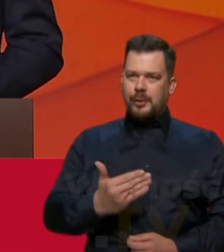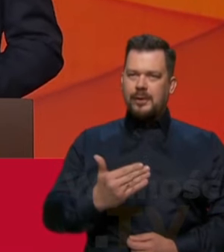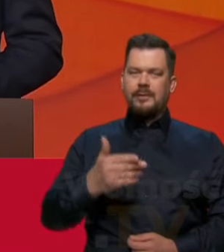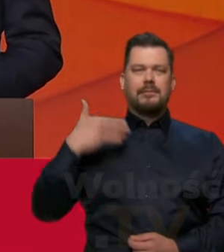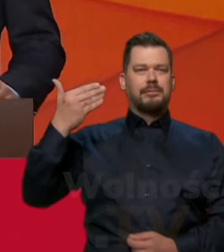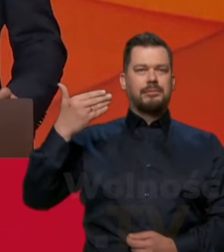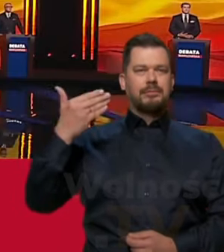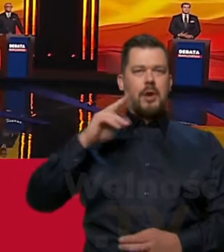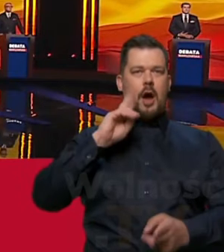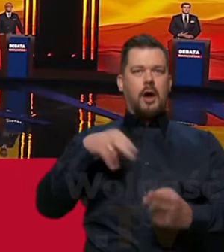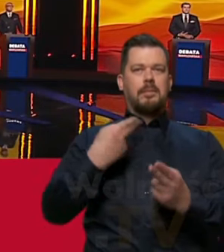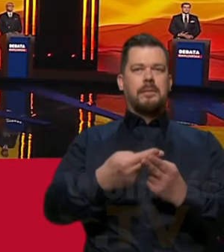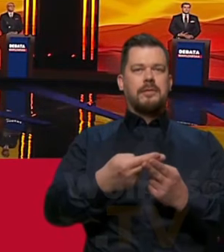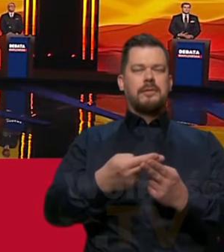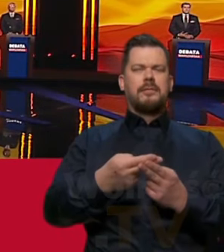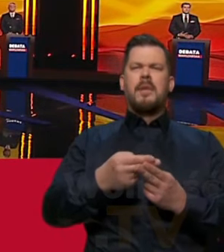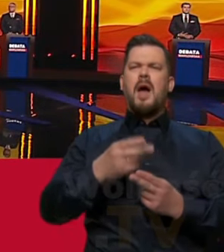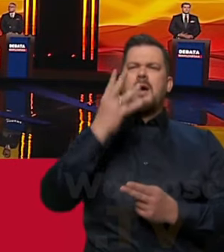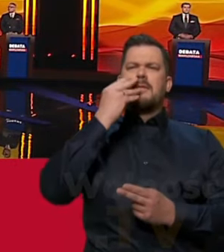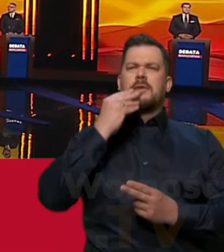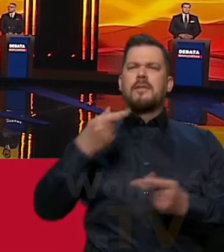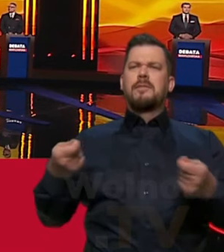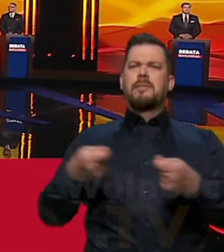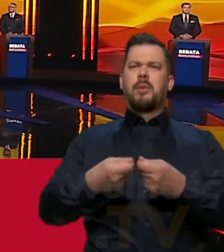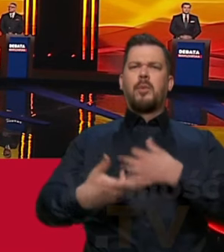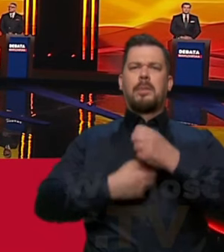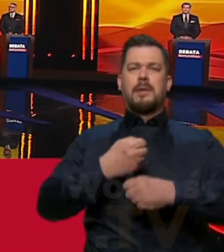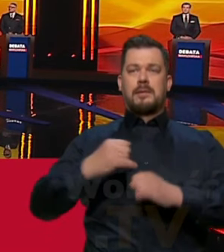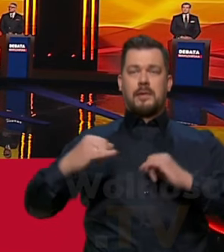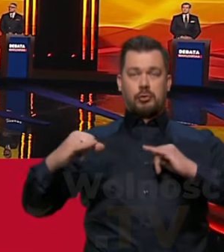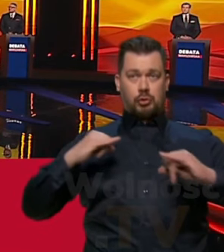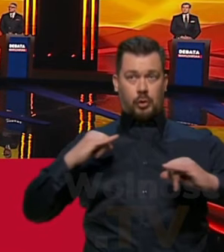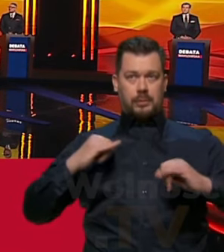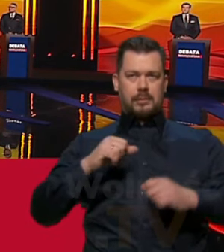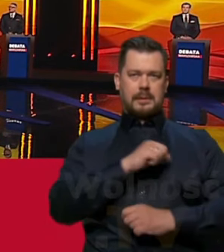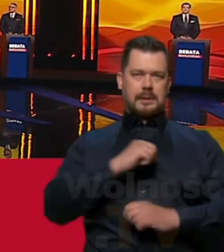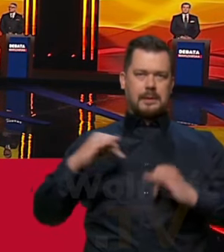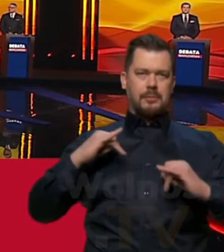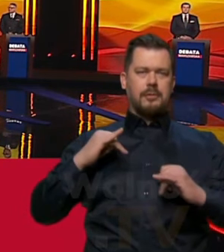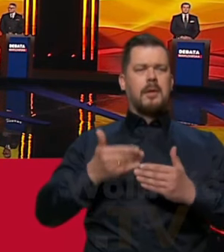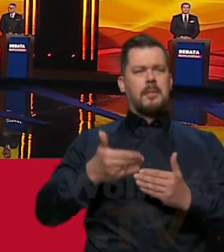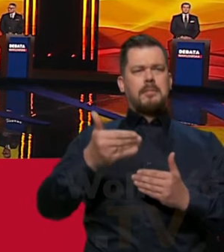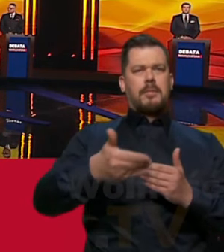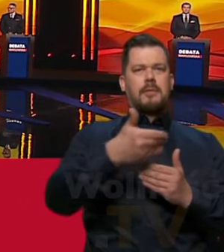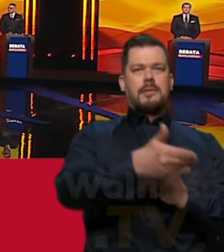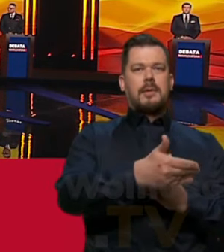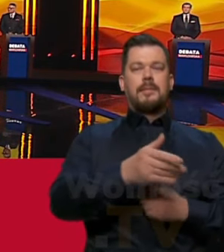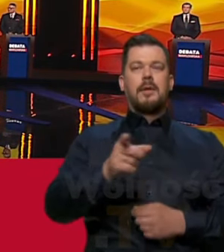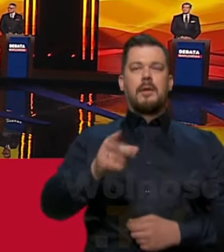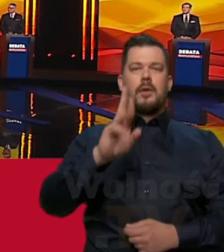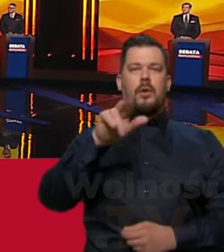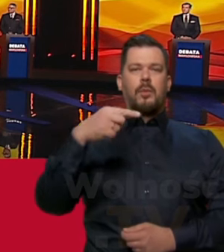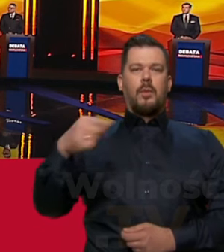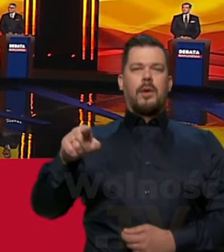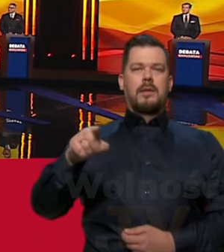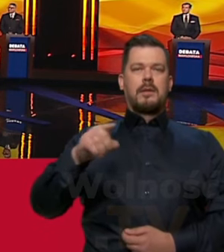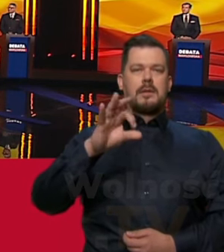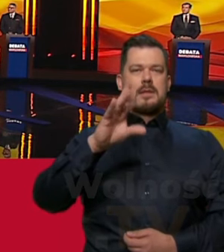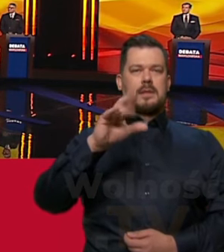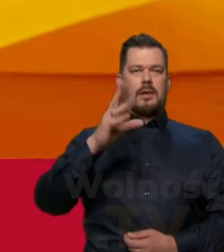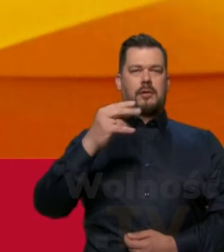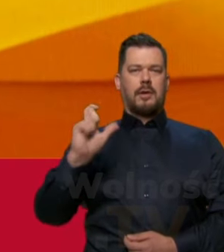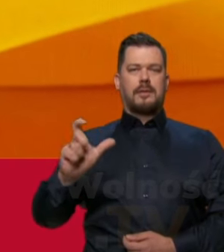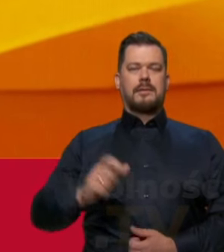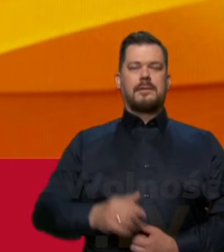wypowiedź. A jak na temat współpracy z rządem i ościennymi samorządami zapatruje się kandydat Romuald